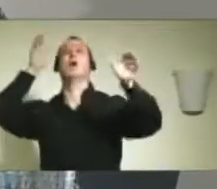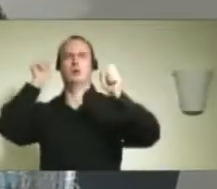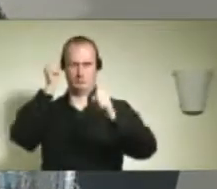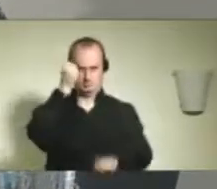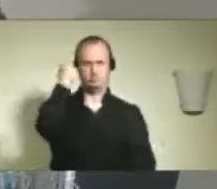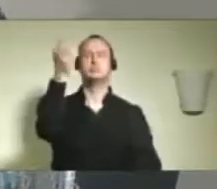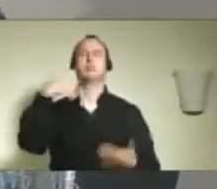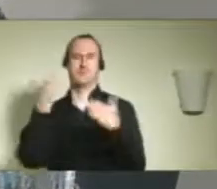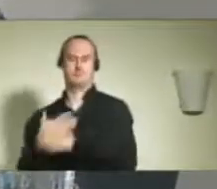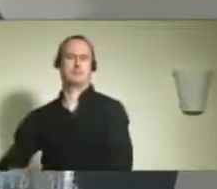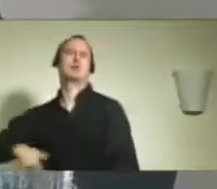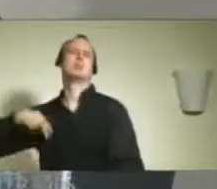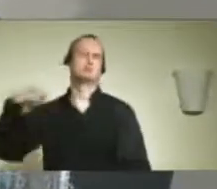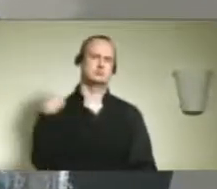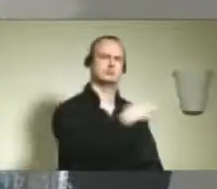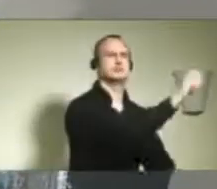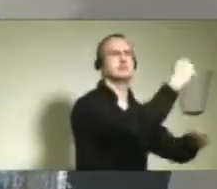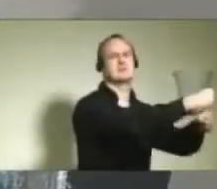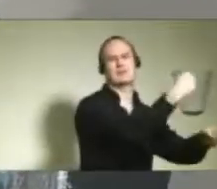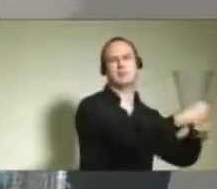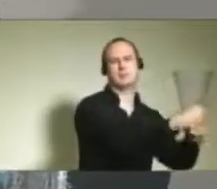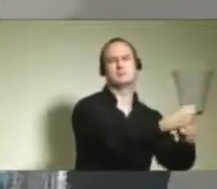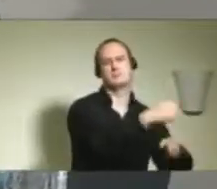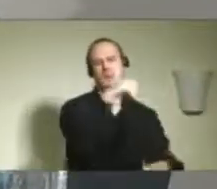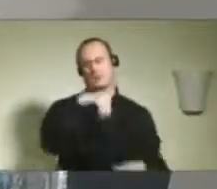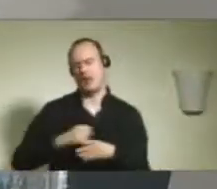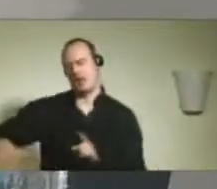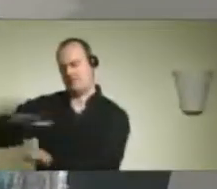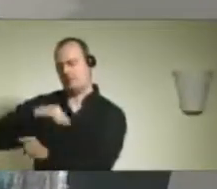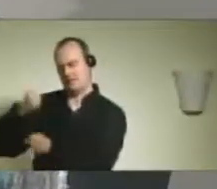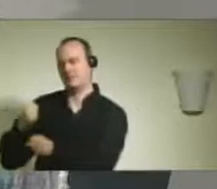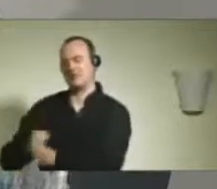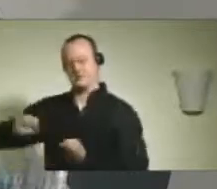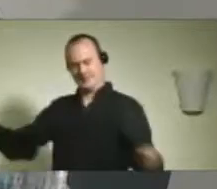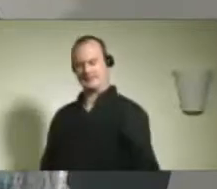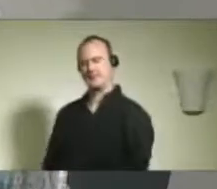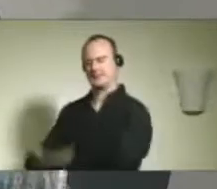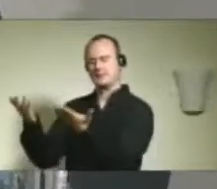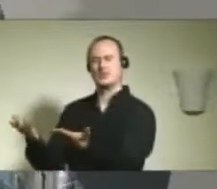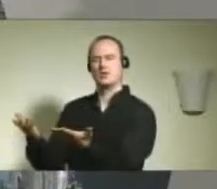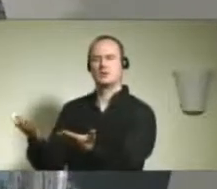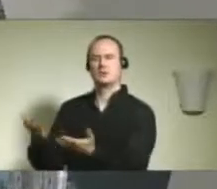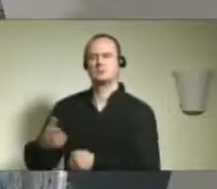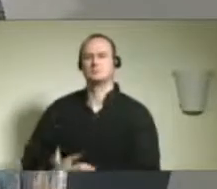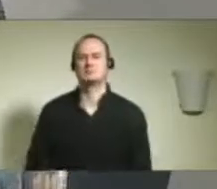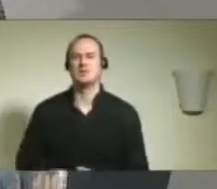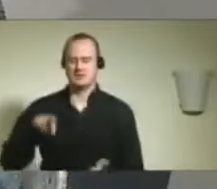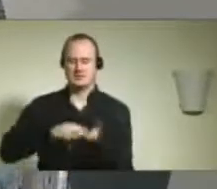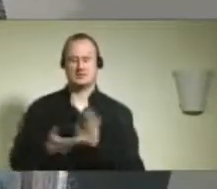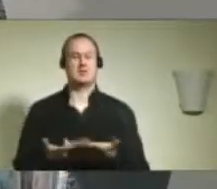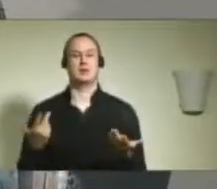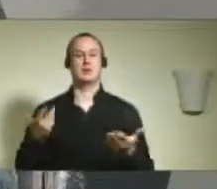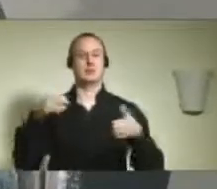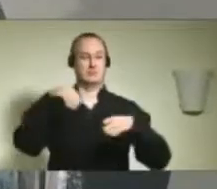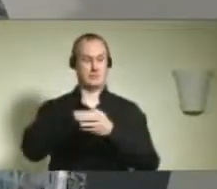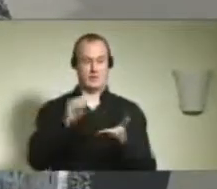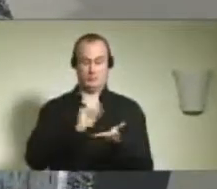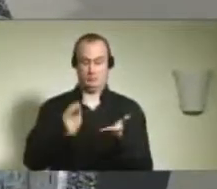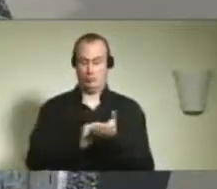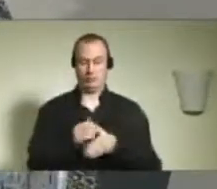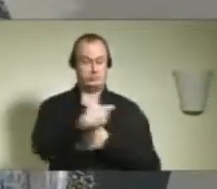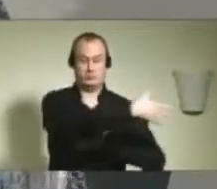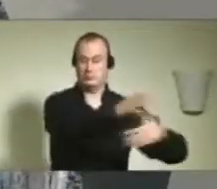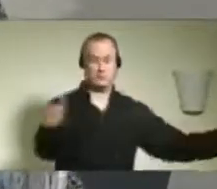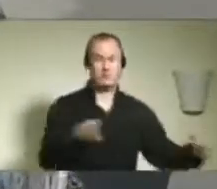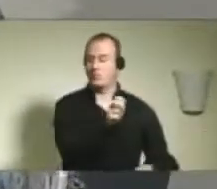plus, donc ils essaient souvent de nous faire de l'e-learning ou de donner des notes pour que les gens ils